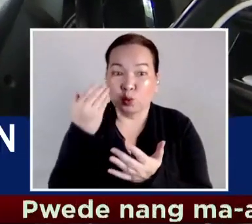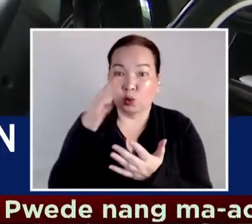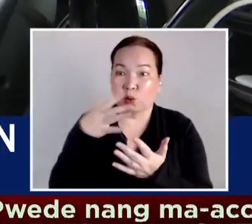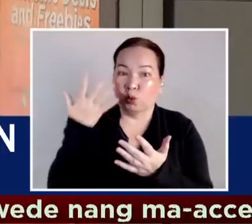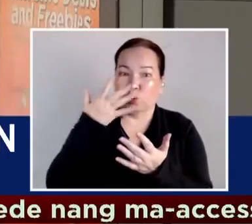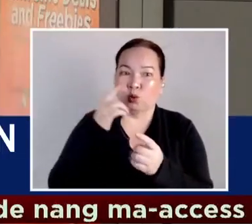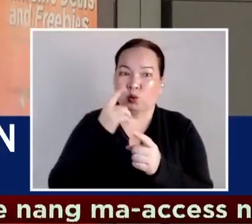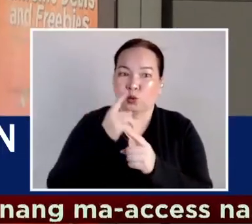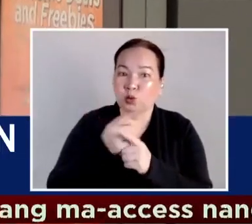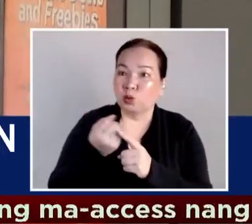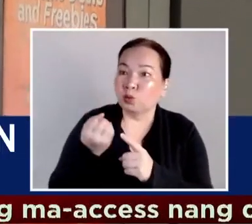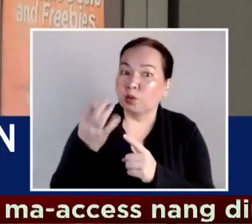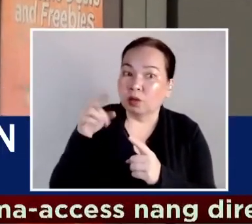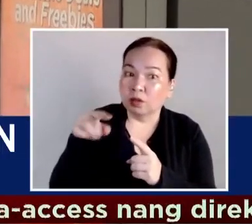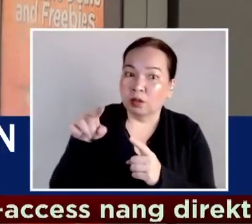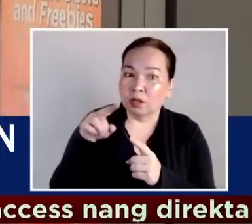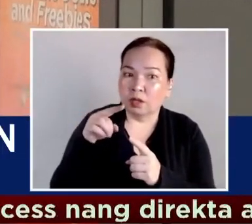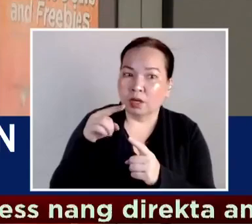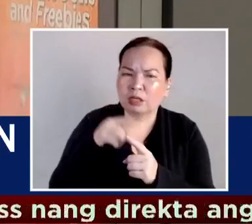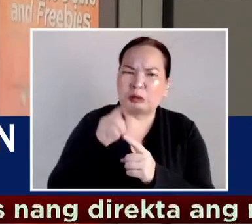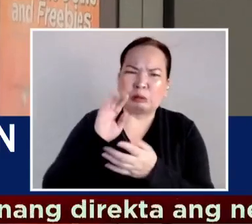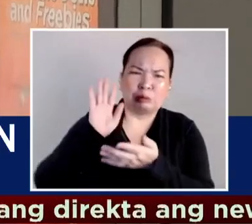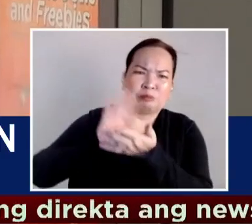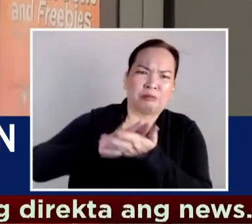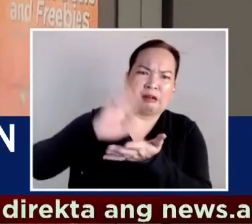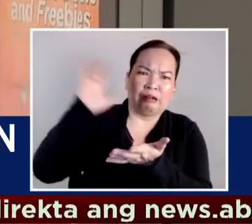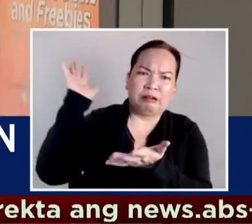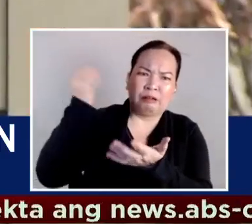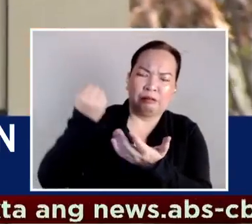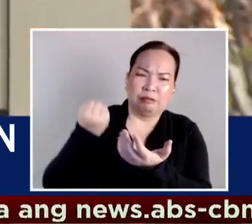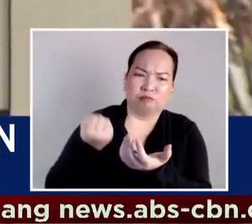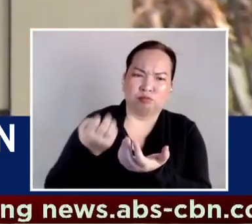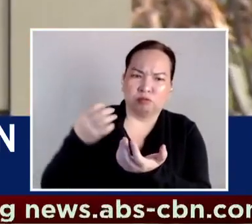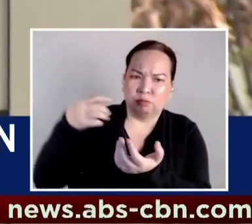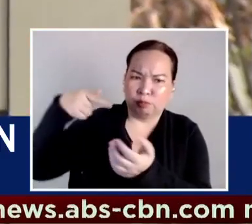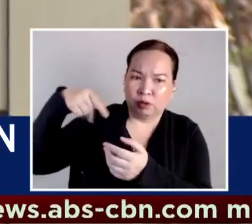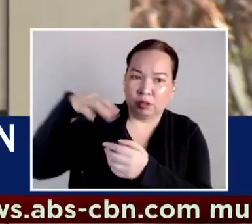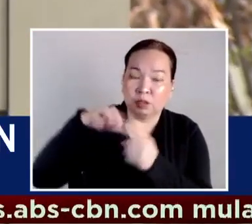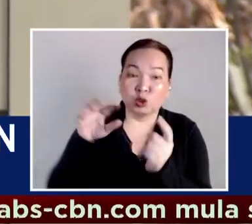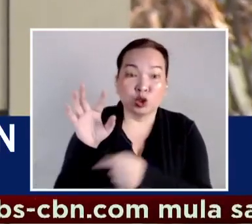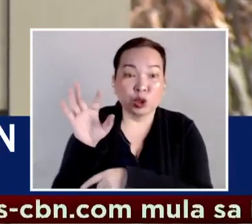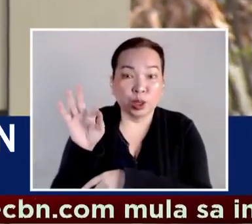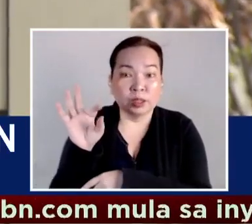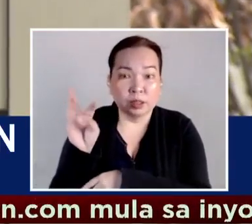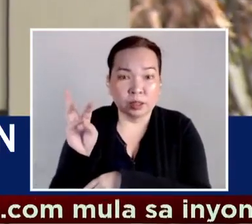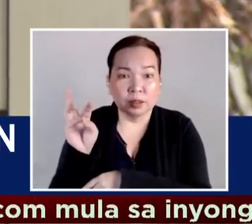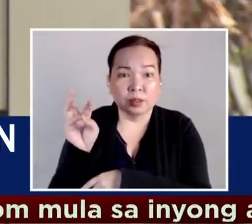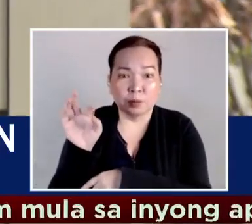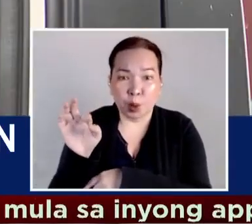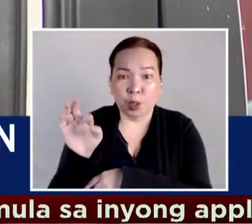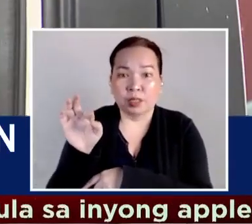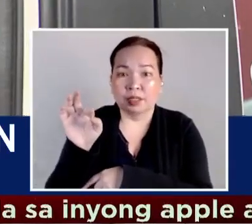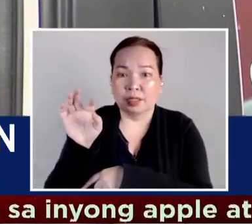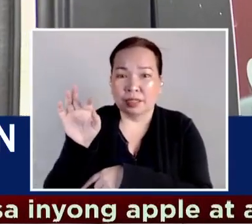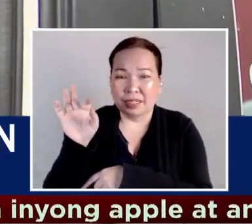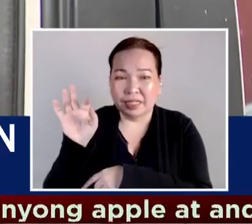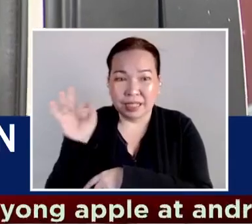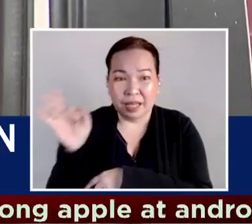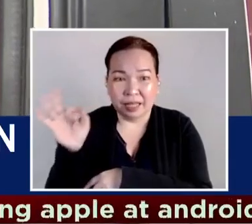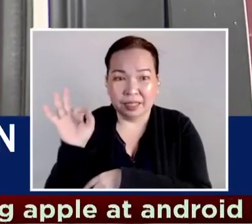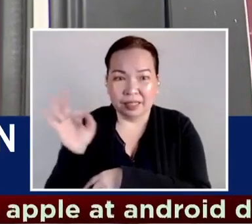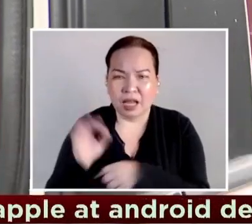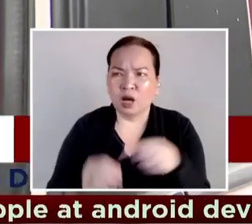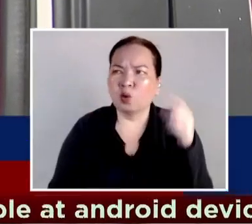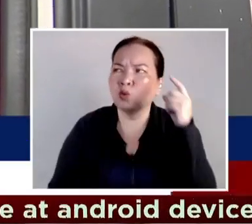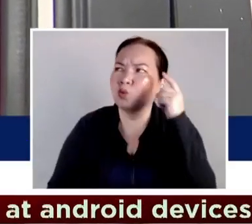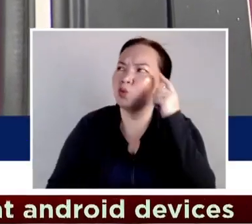ang gasolinahang may pinakamahal na gasolina sa Metro Manila. 96.90 ang litro. Akala ko 80. O